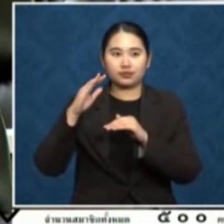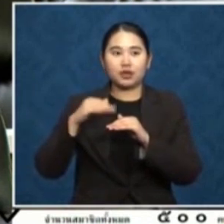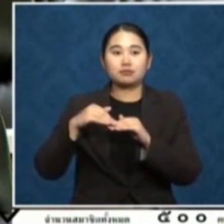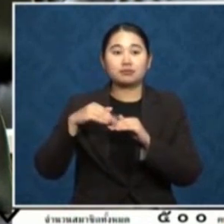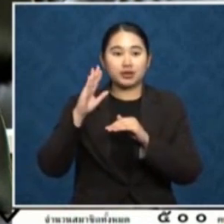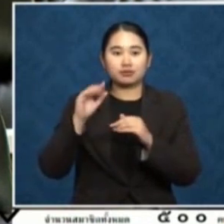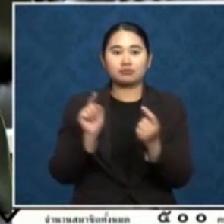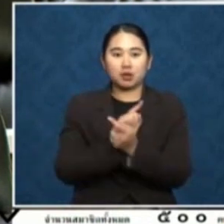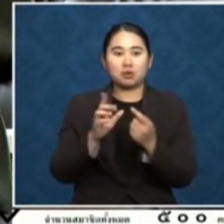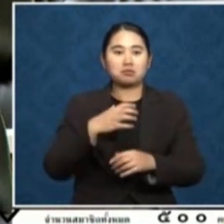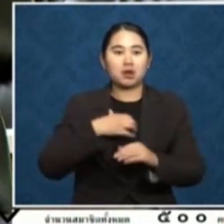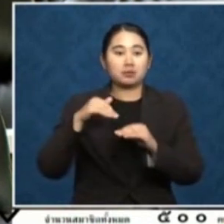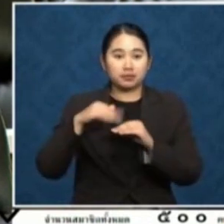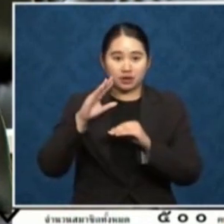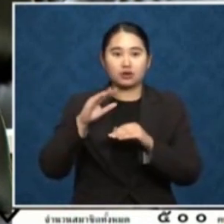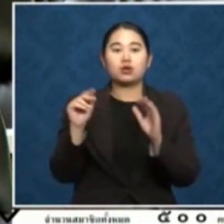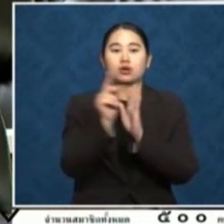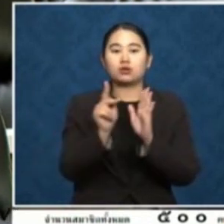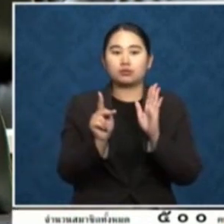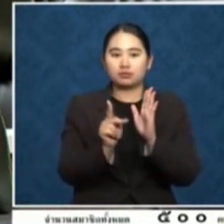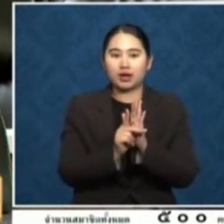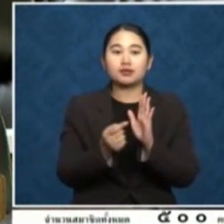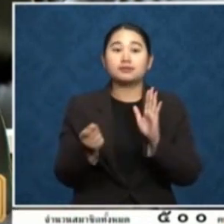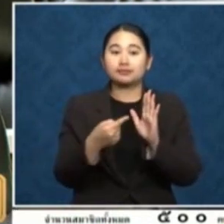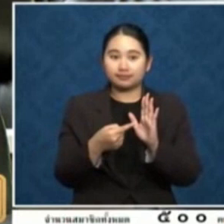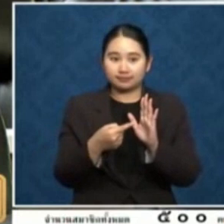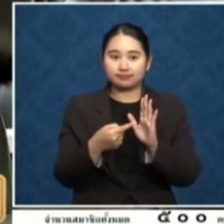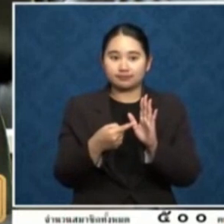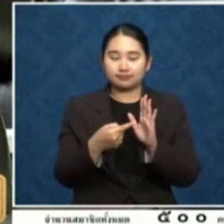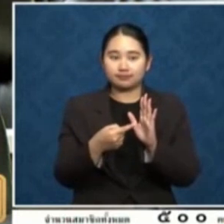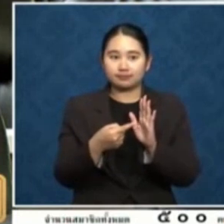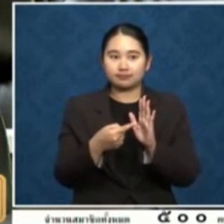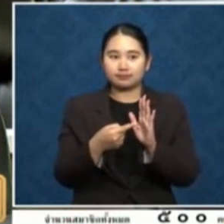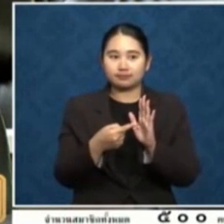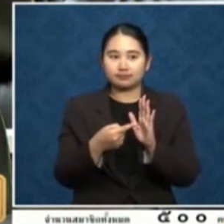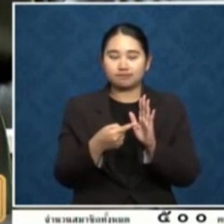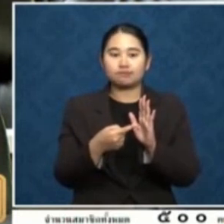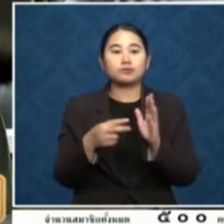ปเกินกว่าความต้องการของสังคมกฎหมายนั้น